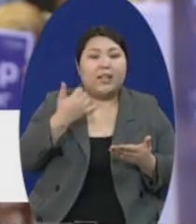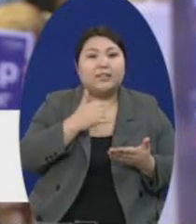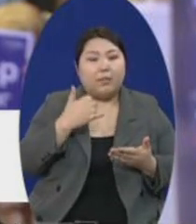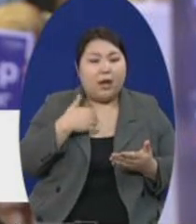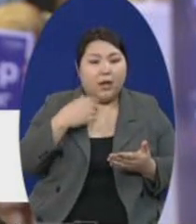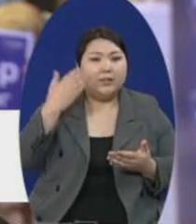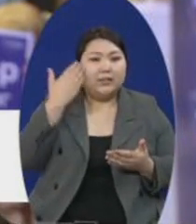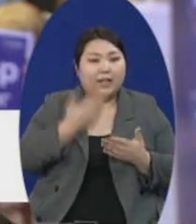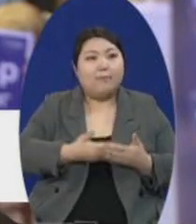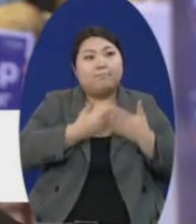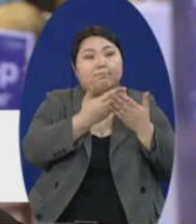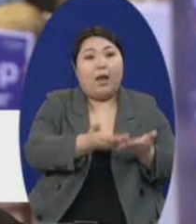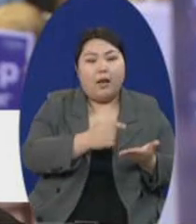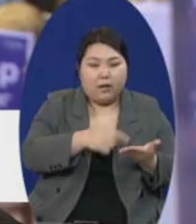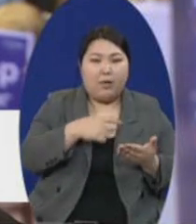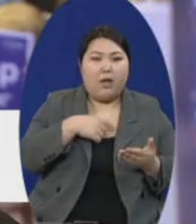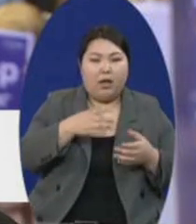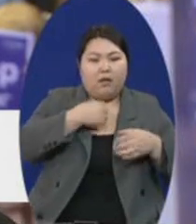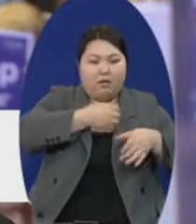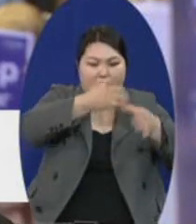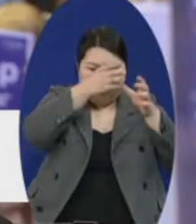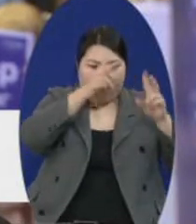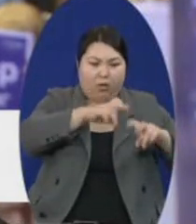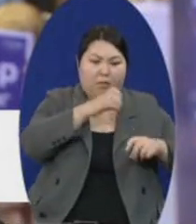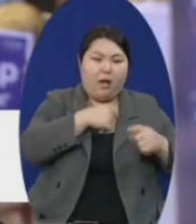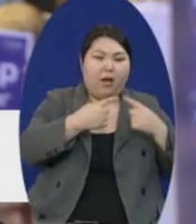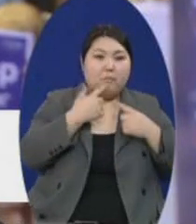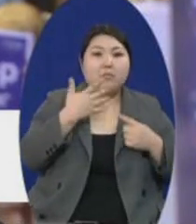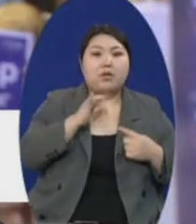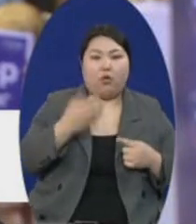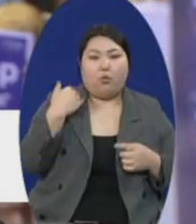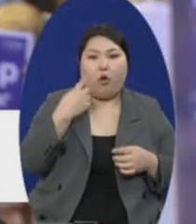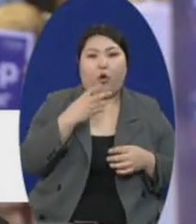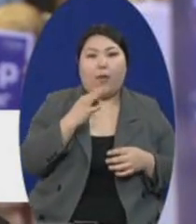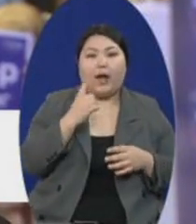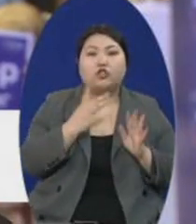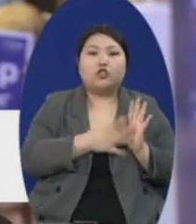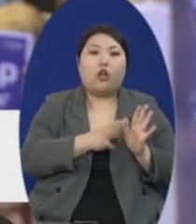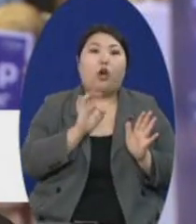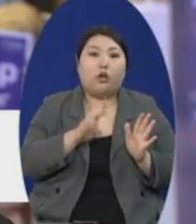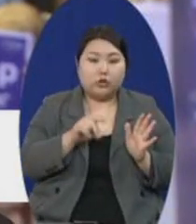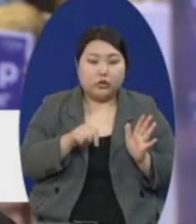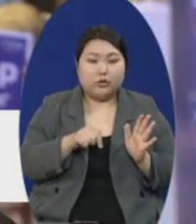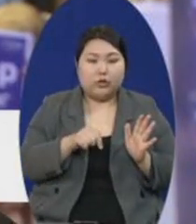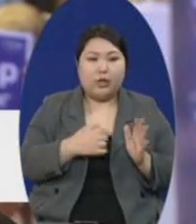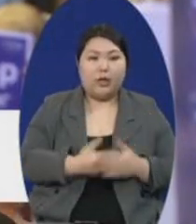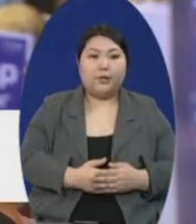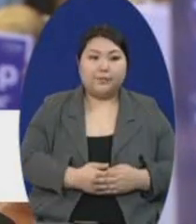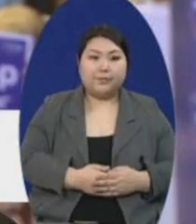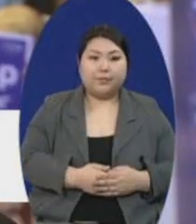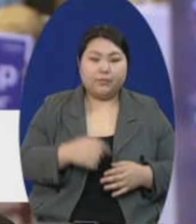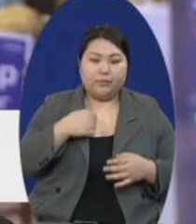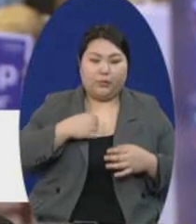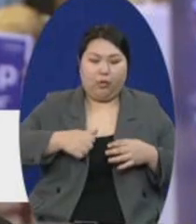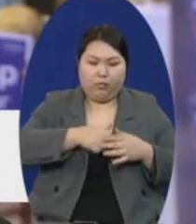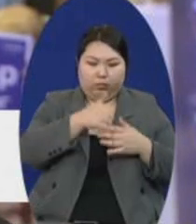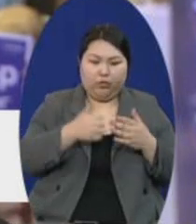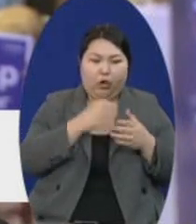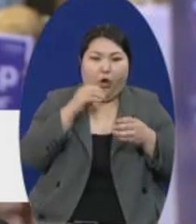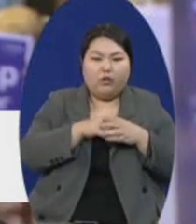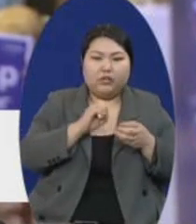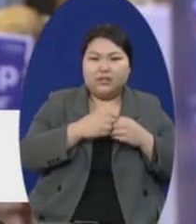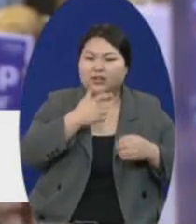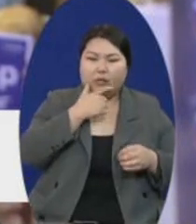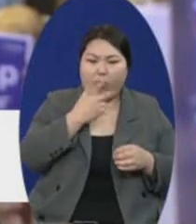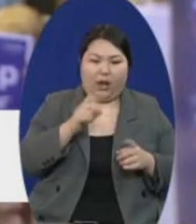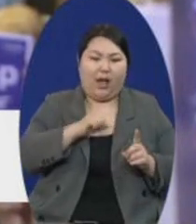бол одоо эдэмцэн судлаачдын судалж ирсэн. Өмнө 2019 онд бүтэн оруулалт хийж чадаагүй хоёр